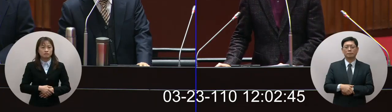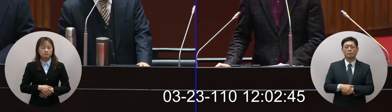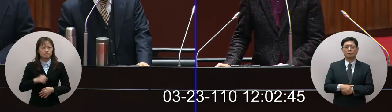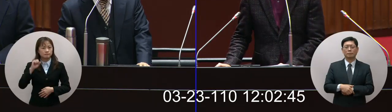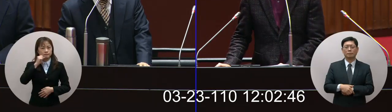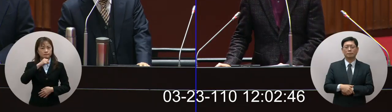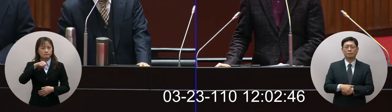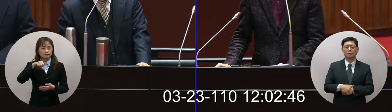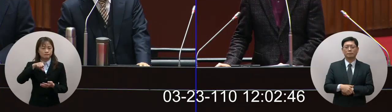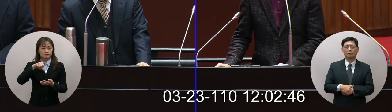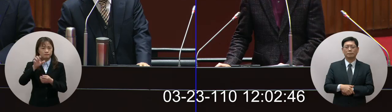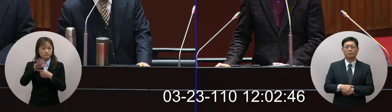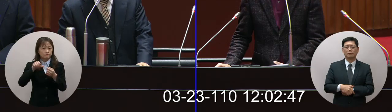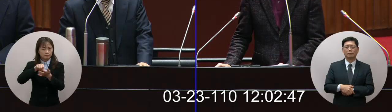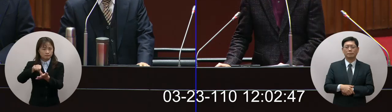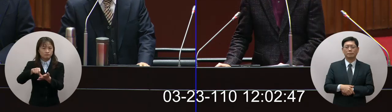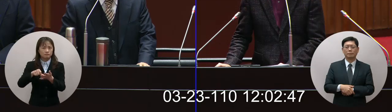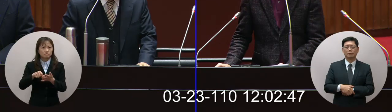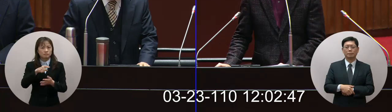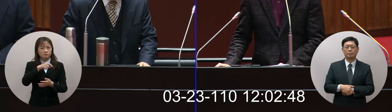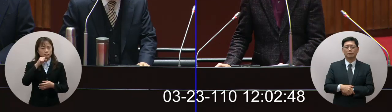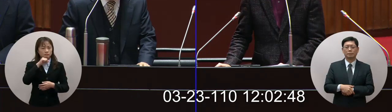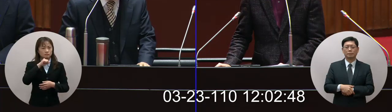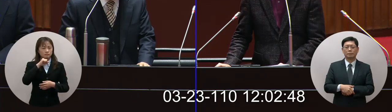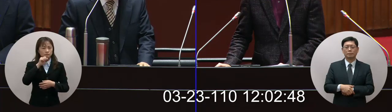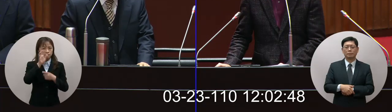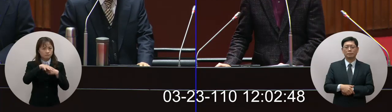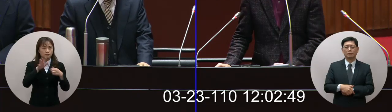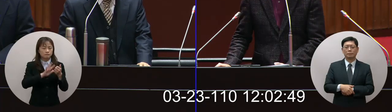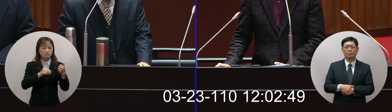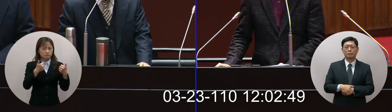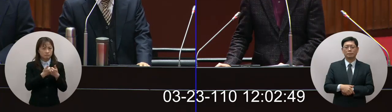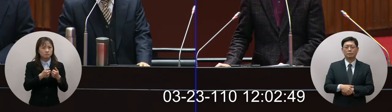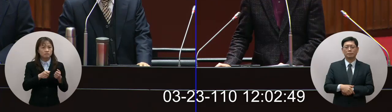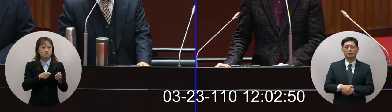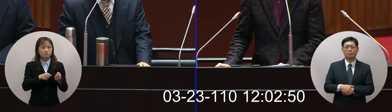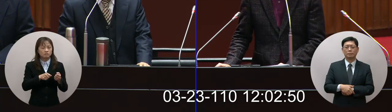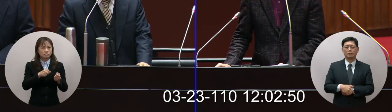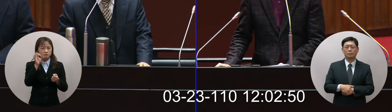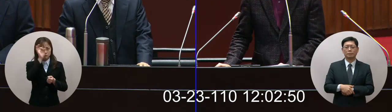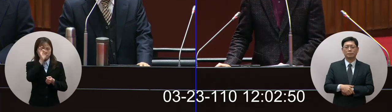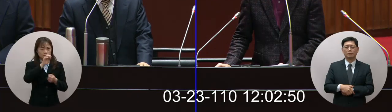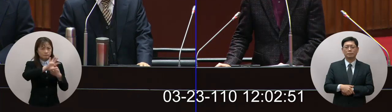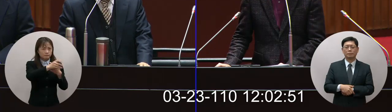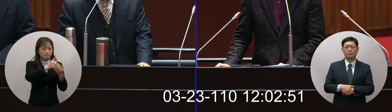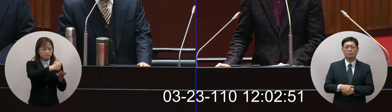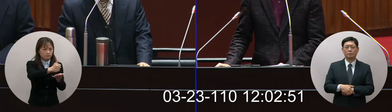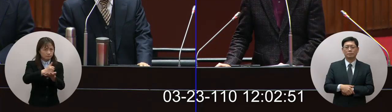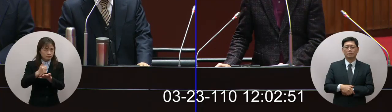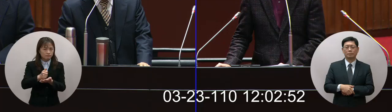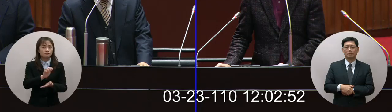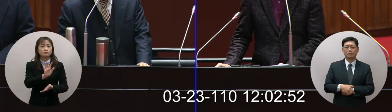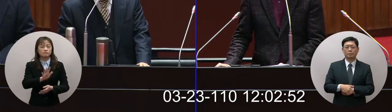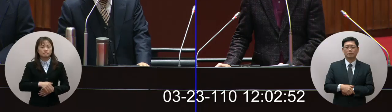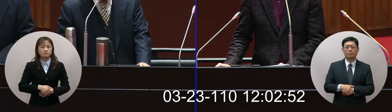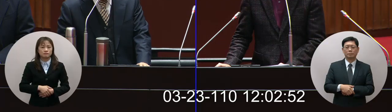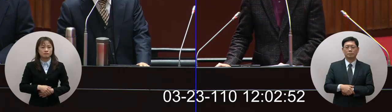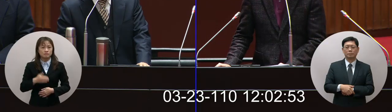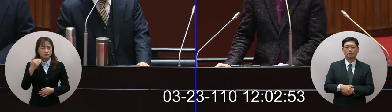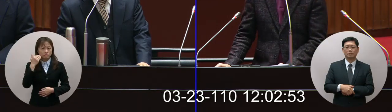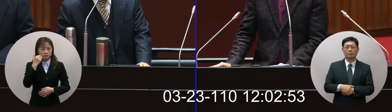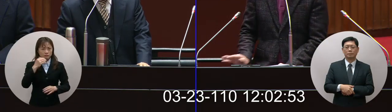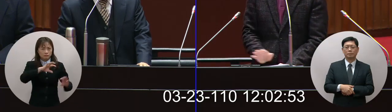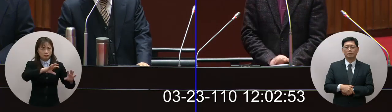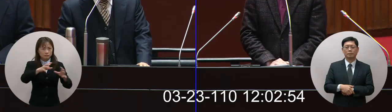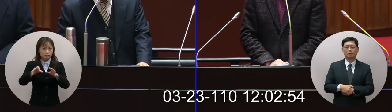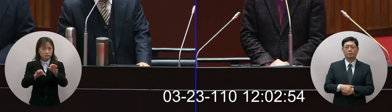们农委会也一直在打开外销的通路。至于经济的情形，如果以全世界整个来